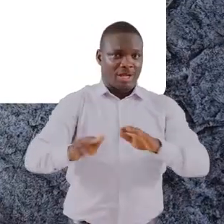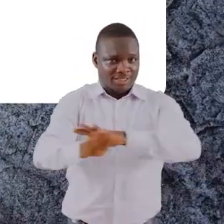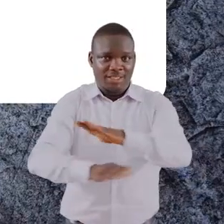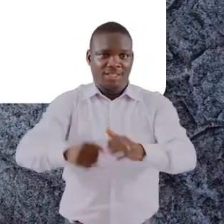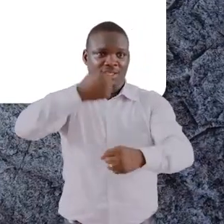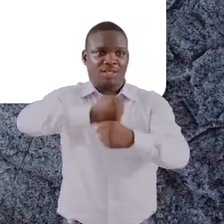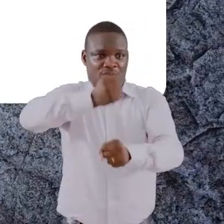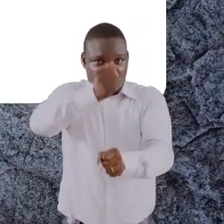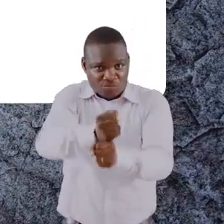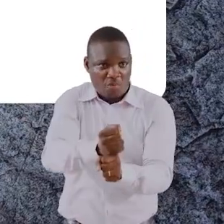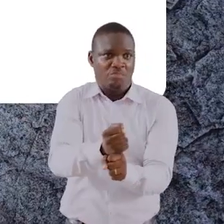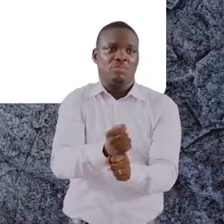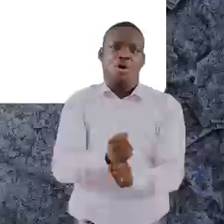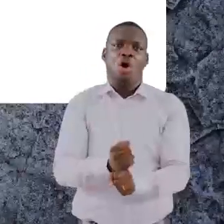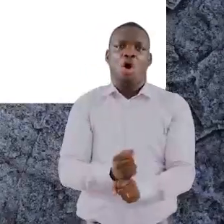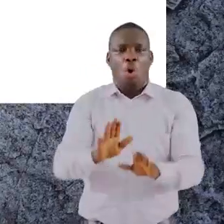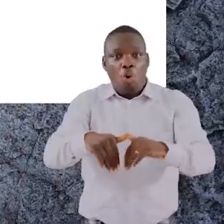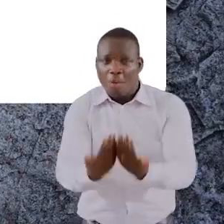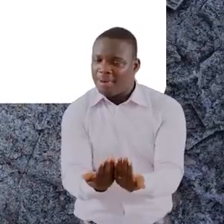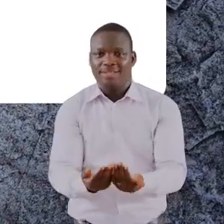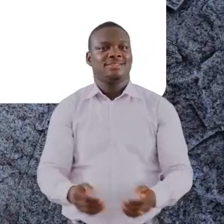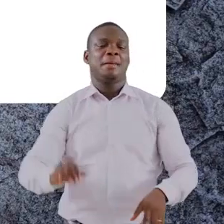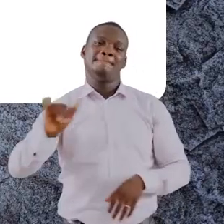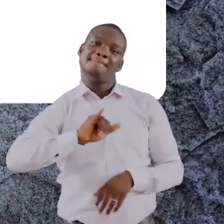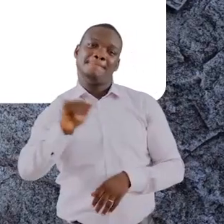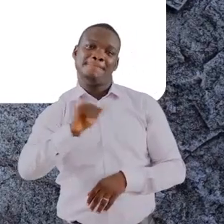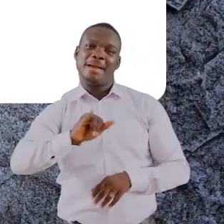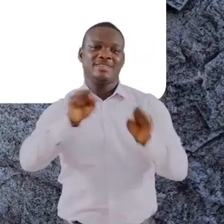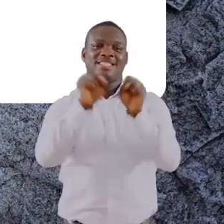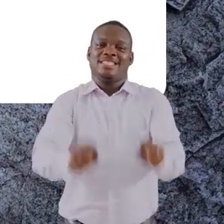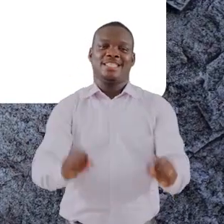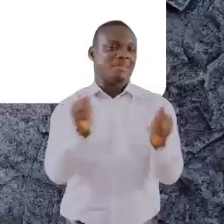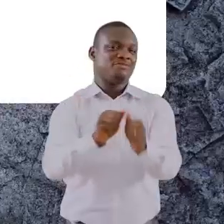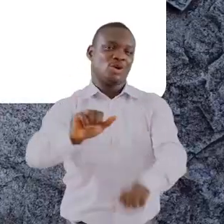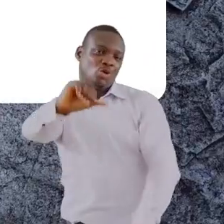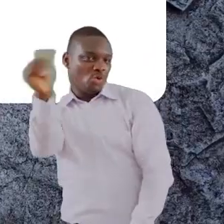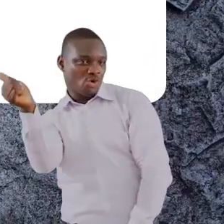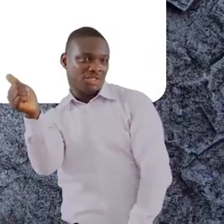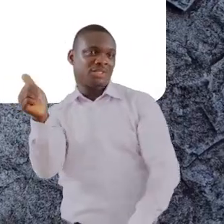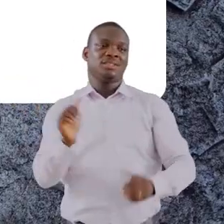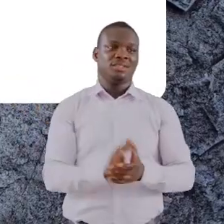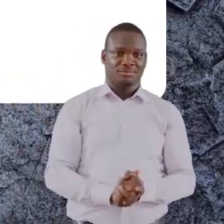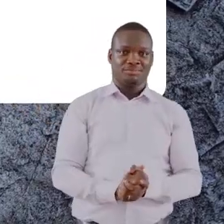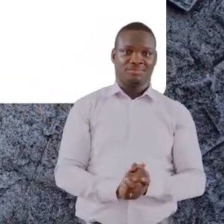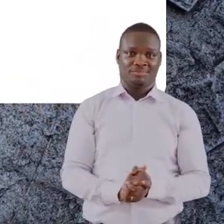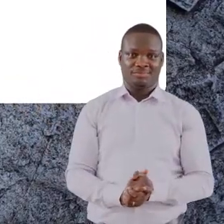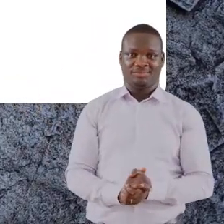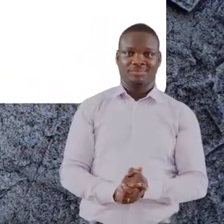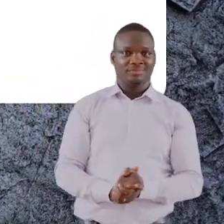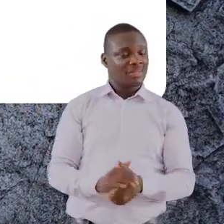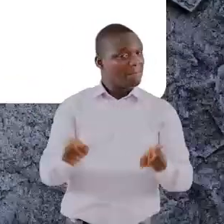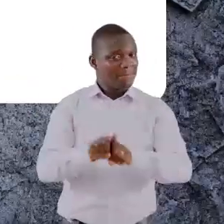forment, sinon ont le même processus de formation, presque le même processus de formation que la formation des